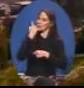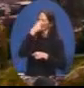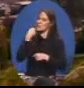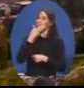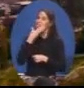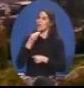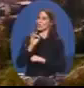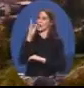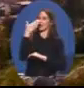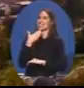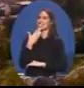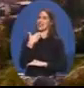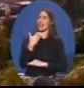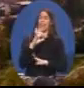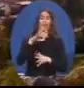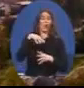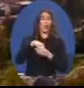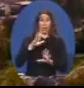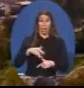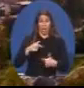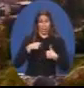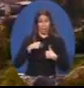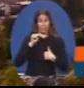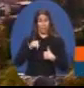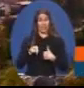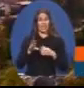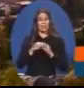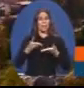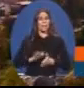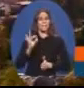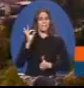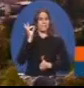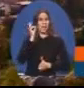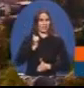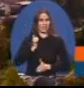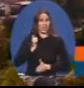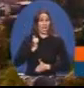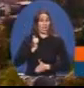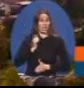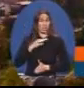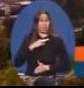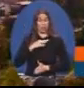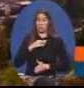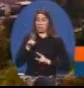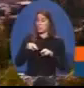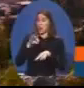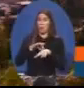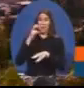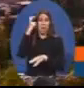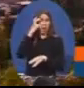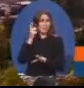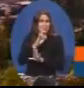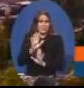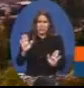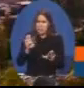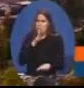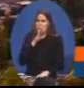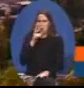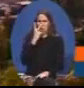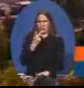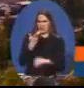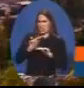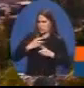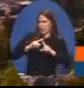ישראל, ובאמת כולל כשאני באתי עם ביתי החיילת טיפל ברופא ערבי, לא הייתה שום בעיה, לא ראיתי איזו